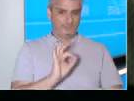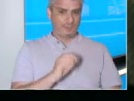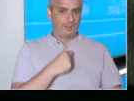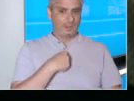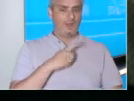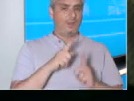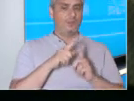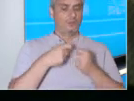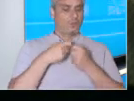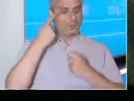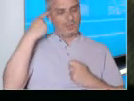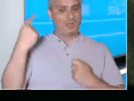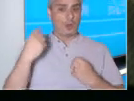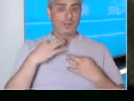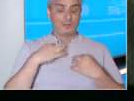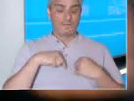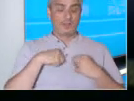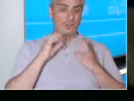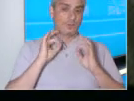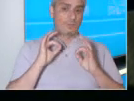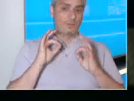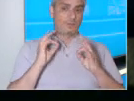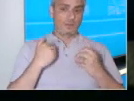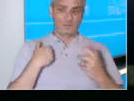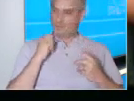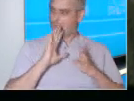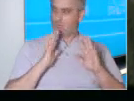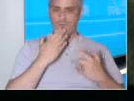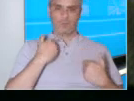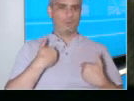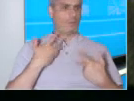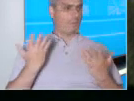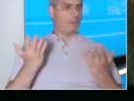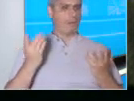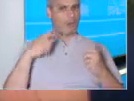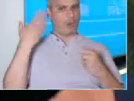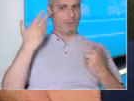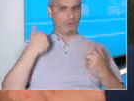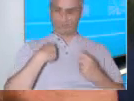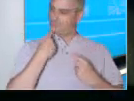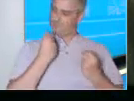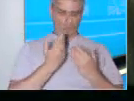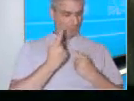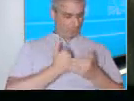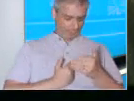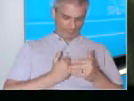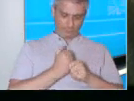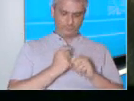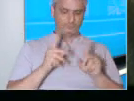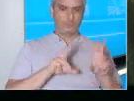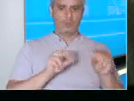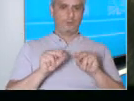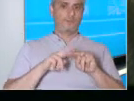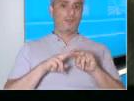אנחנו תנועה אידיאולוגית, ואנחנו באמת, אני בא לאולפנים ואומרים לי, בן גביר, איך יכול להיות שאתם אומרים משהו אחד לפני, ועושים אותו